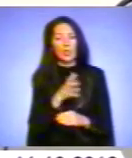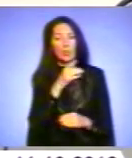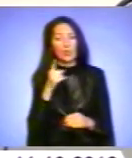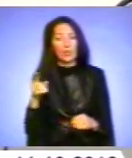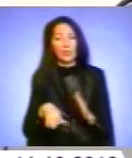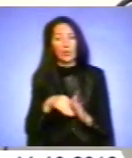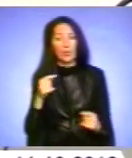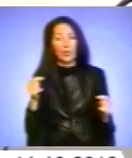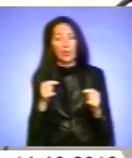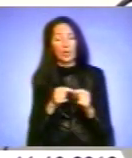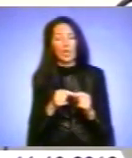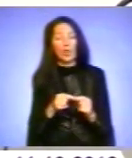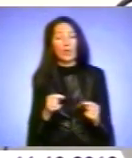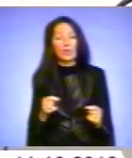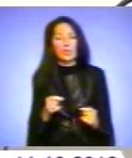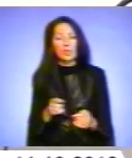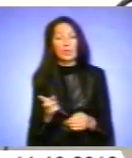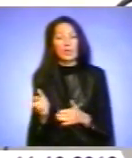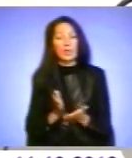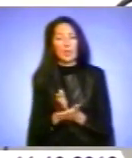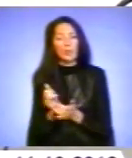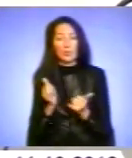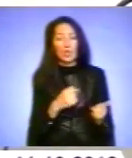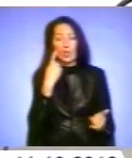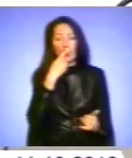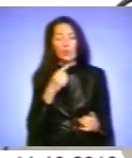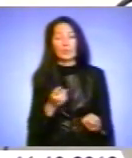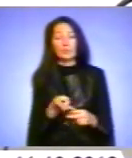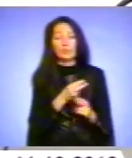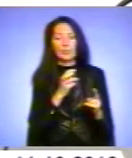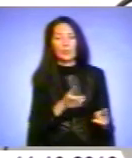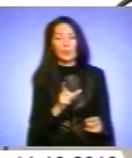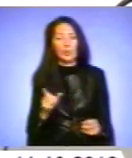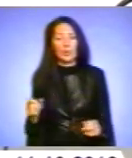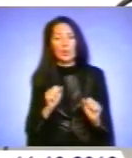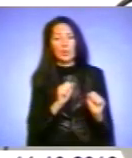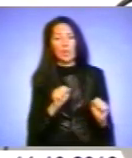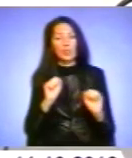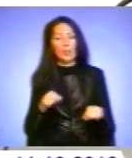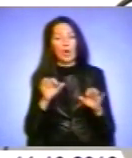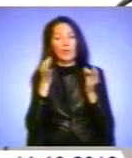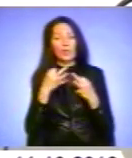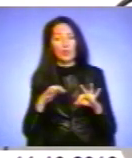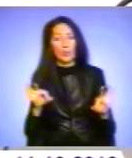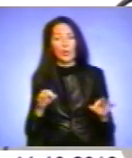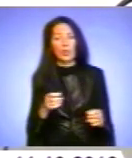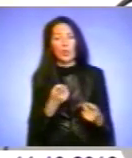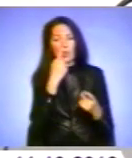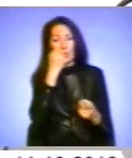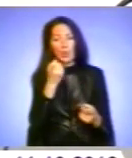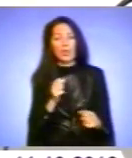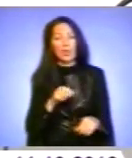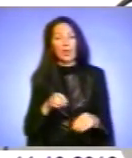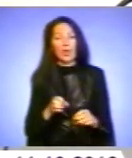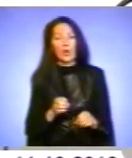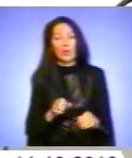Це забезпечення особистої безпеки громадян, захист їх прав і свобод, законних інтересів, запобігання правопорушенням та їх